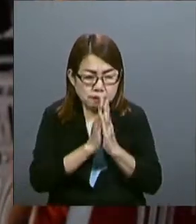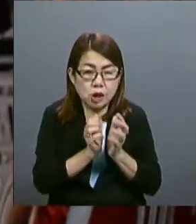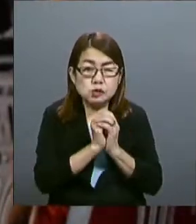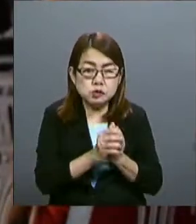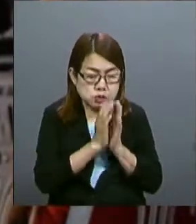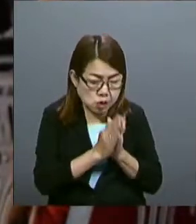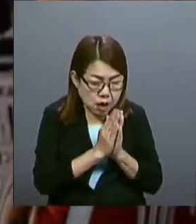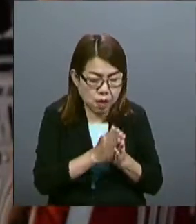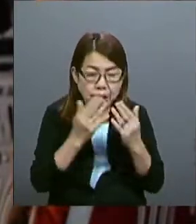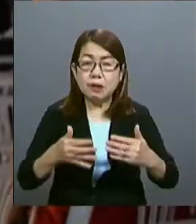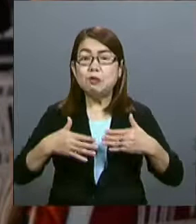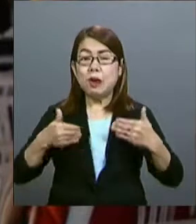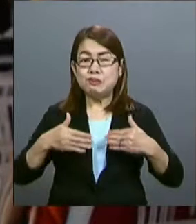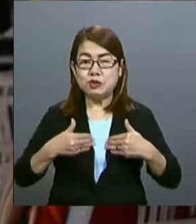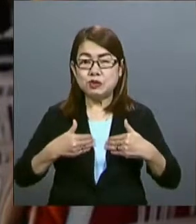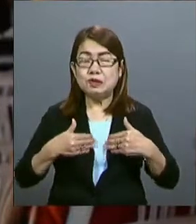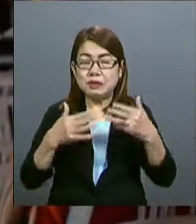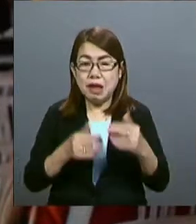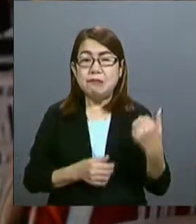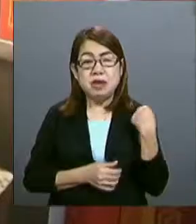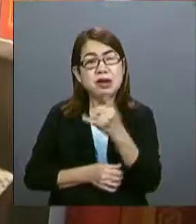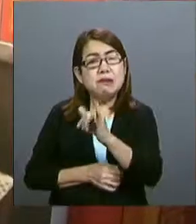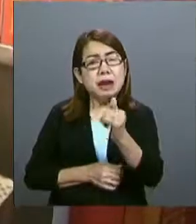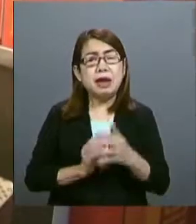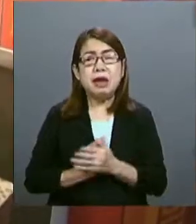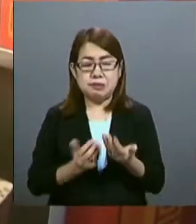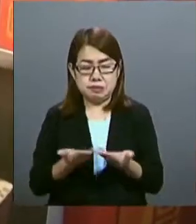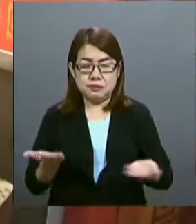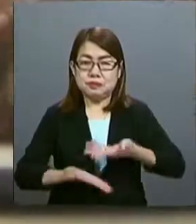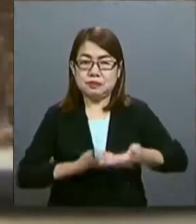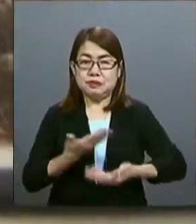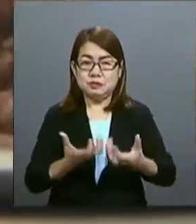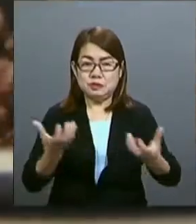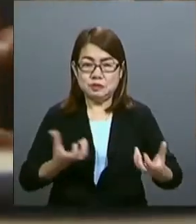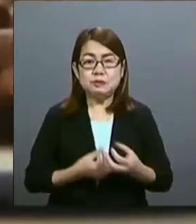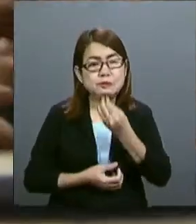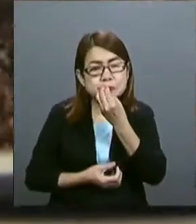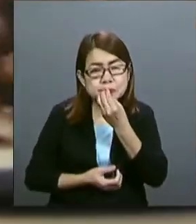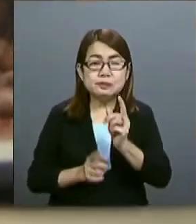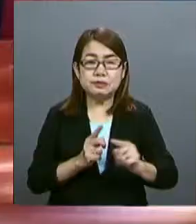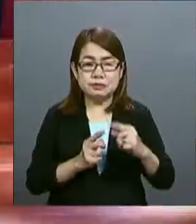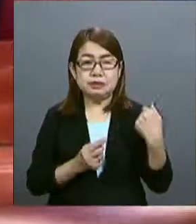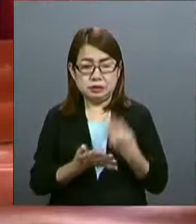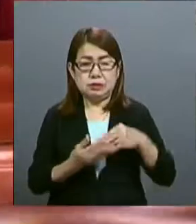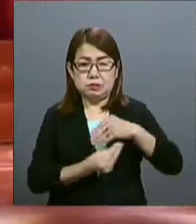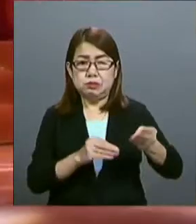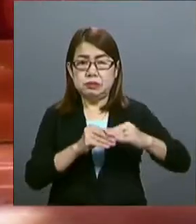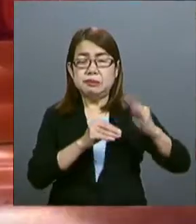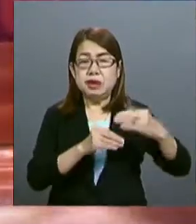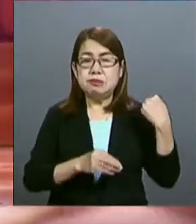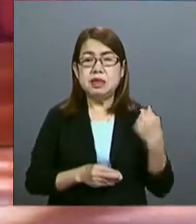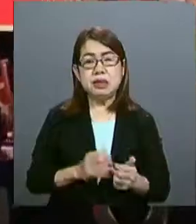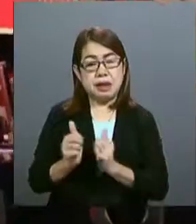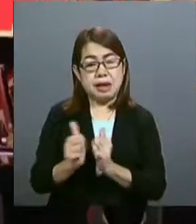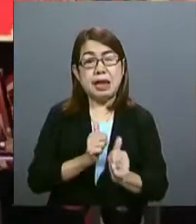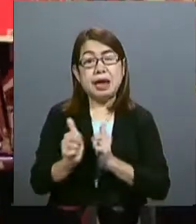าสนุกสนานแล้วนะครับก็บางคนก็มาจำหน่ายนะอาหารต่างๆนะครับแล้วก็มีรายได้เพิ่มขึ้น การจัดการประกวดครั้ง